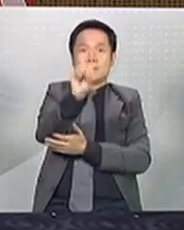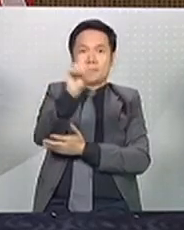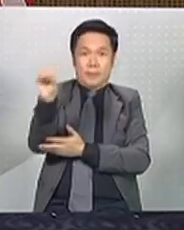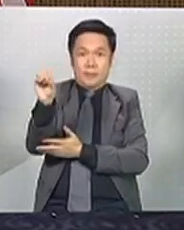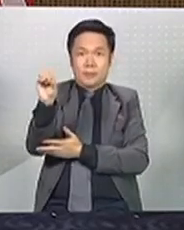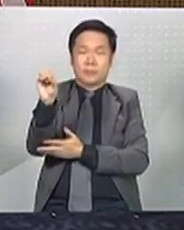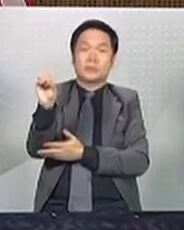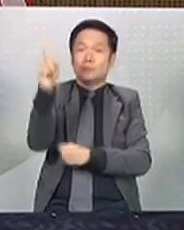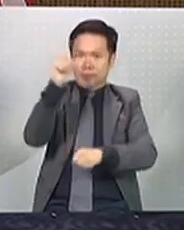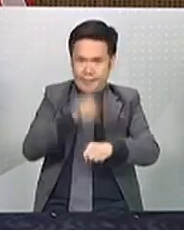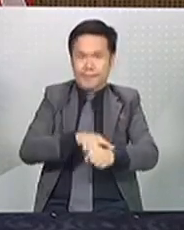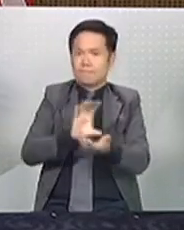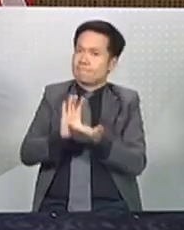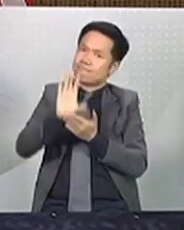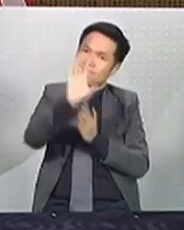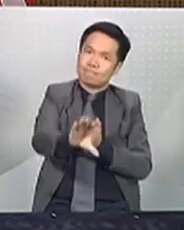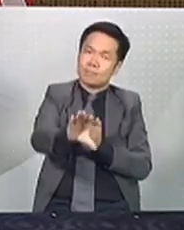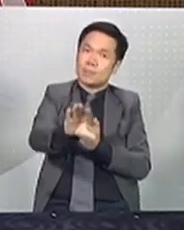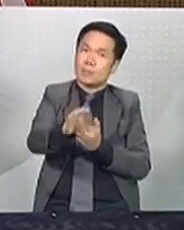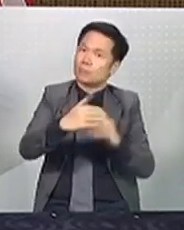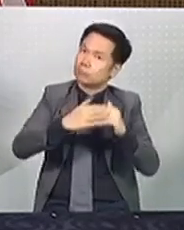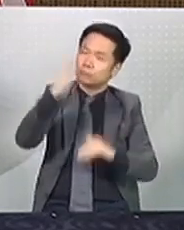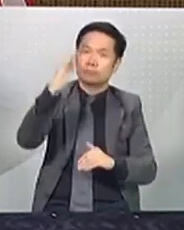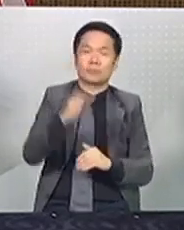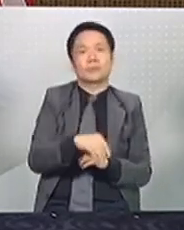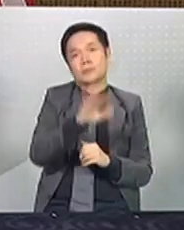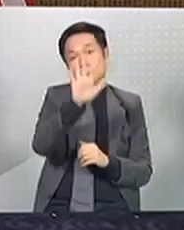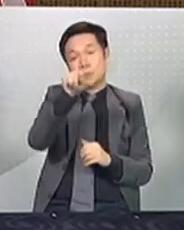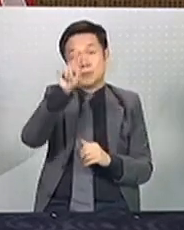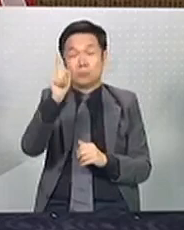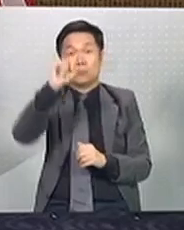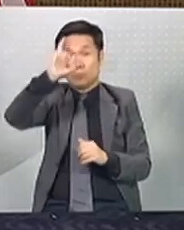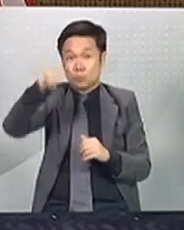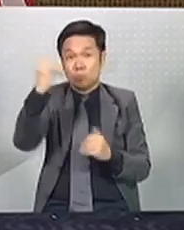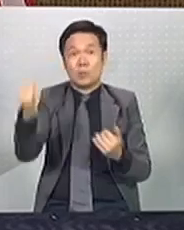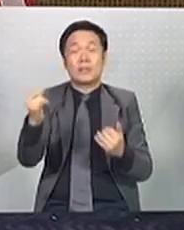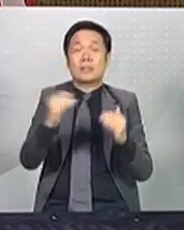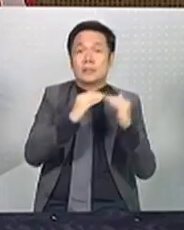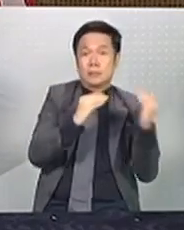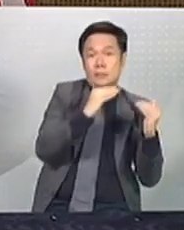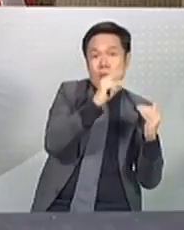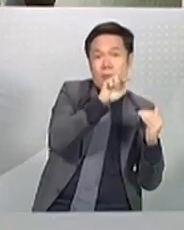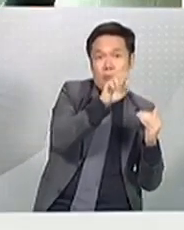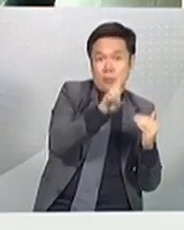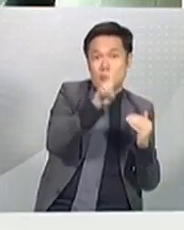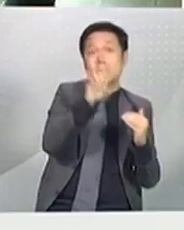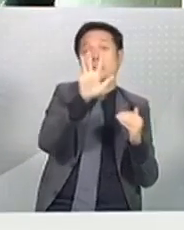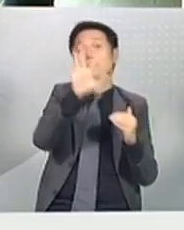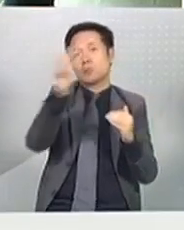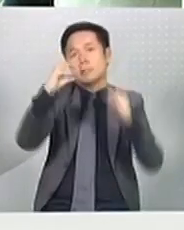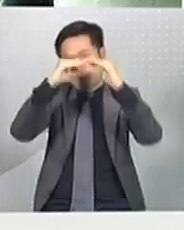RM500 secara one-off kepada lebih 1.5 juta penjawat awam grade 56 dan ke